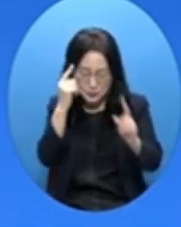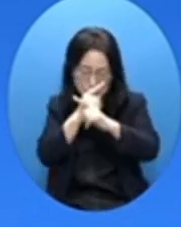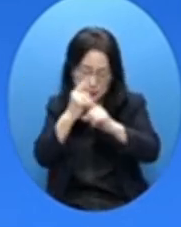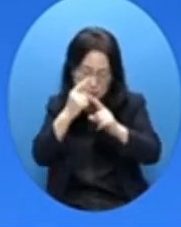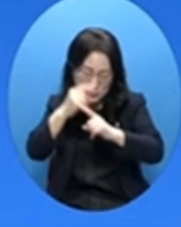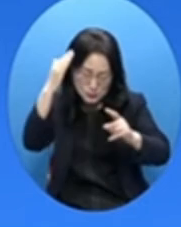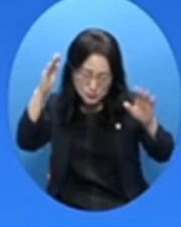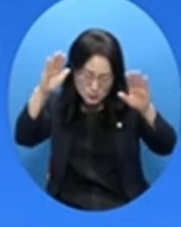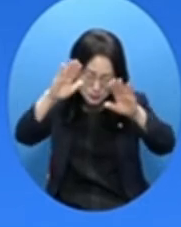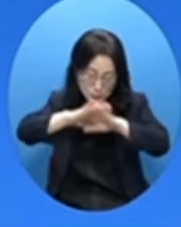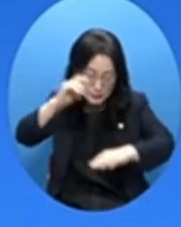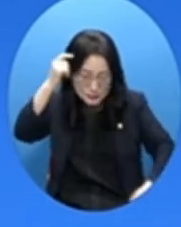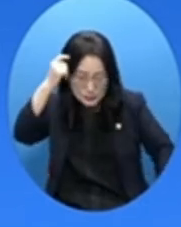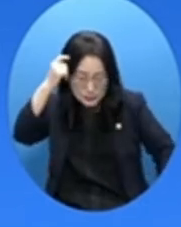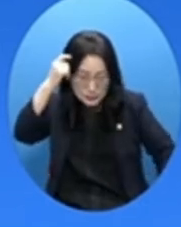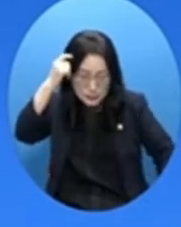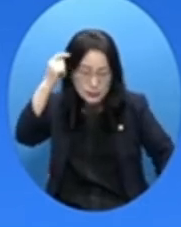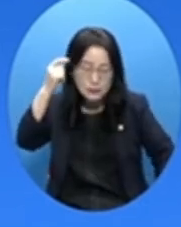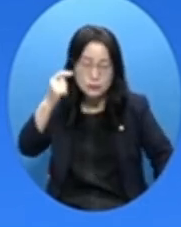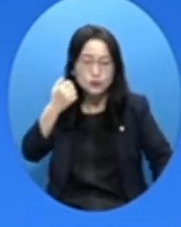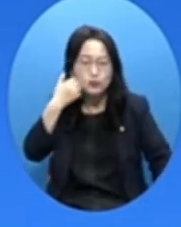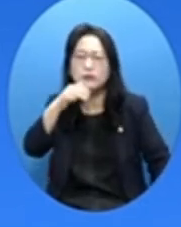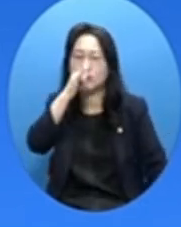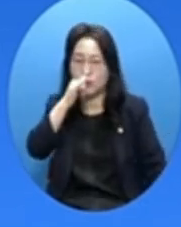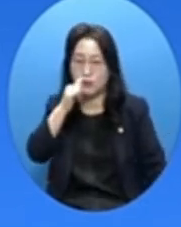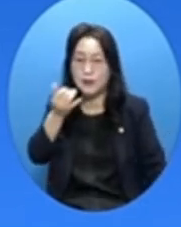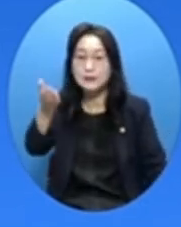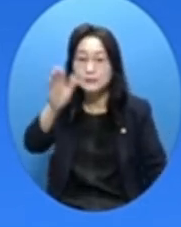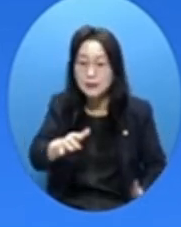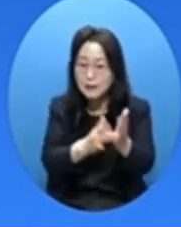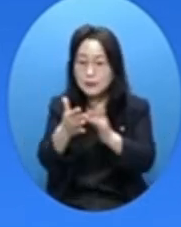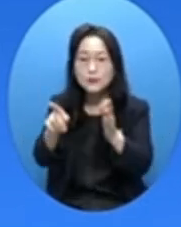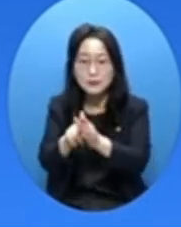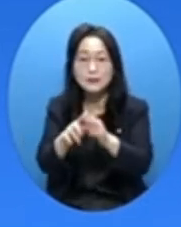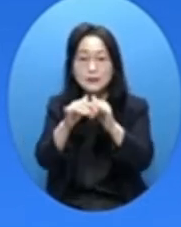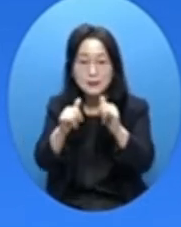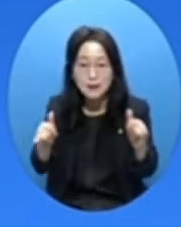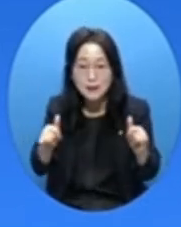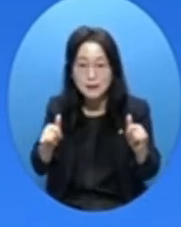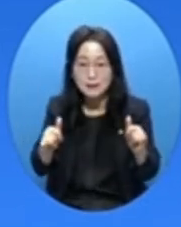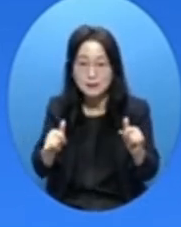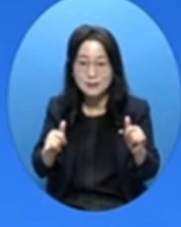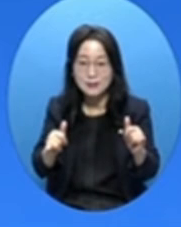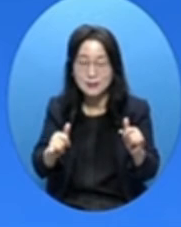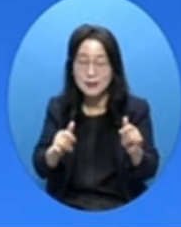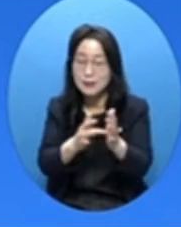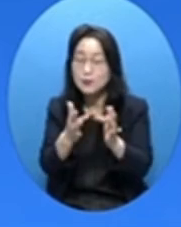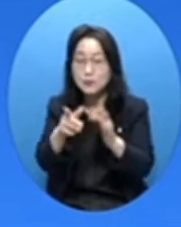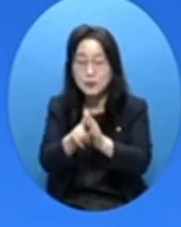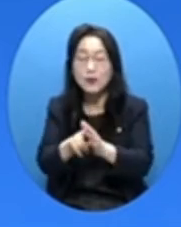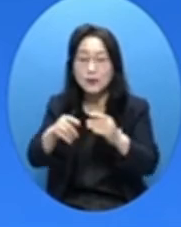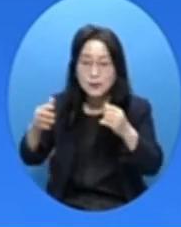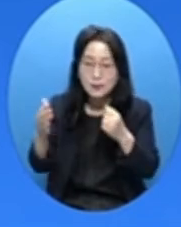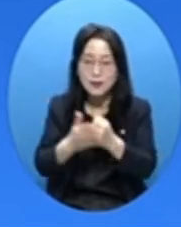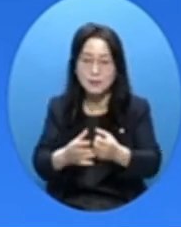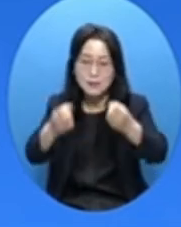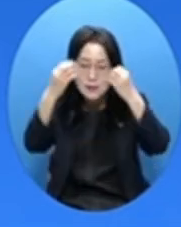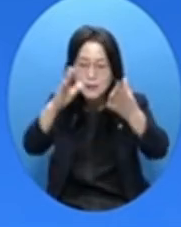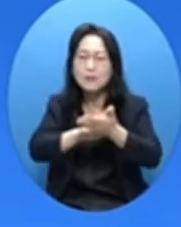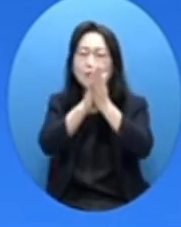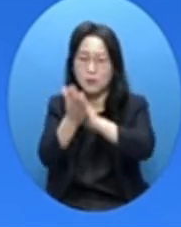살아가는 사람들이 있습니다 그러나 우리 예수 믿는 사람은 예수 믿는 그 순간 예수만 서 새로운 피조물이 된